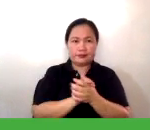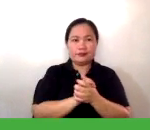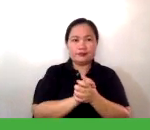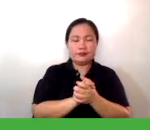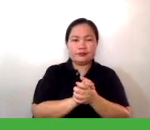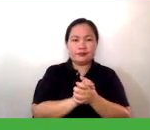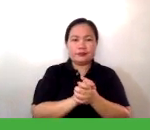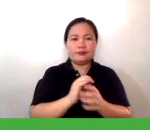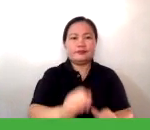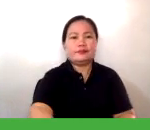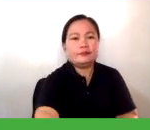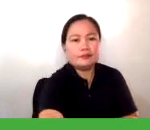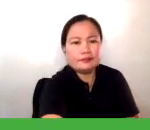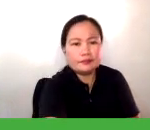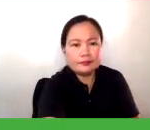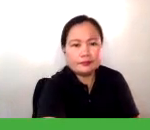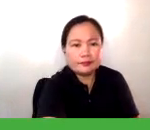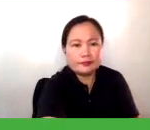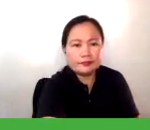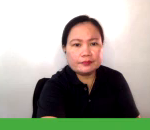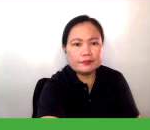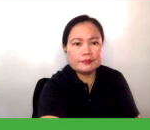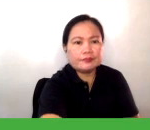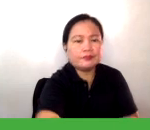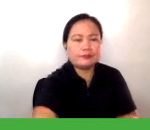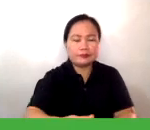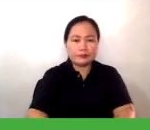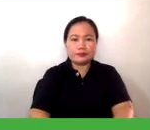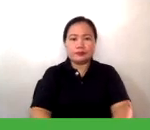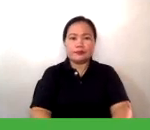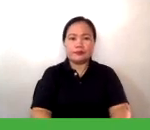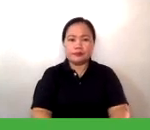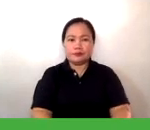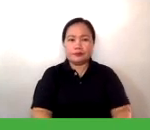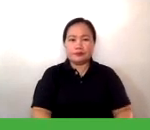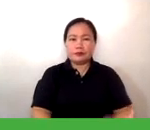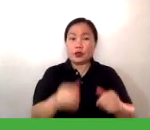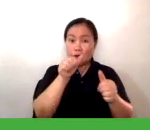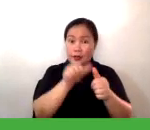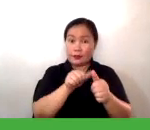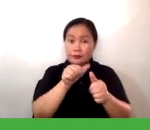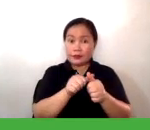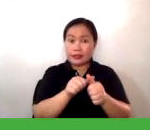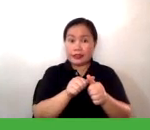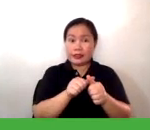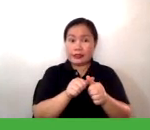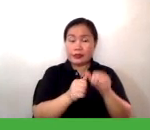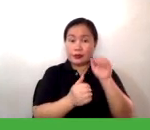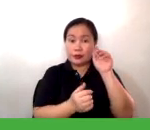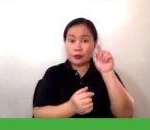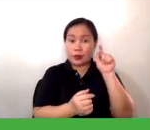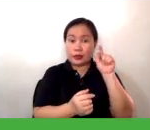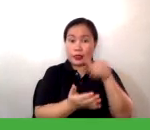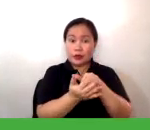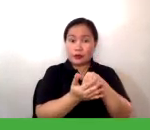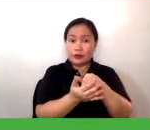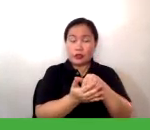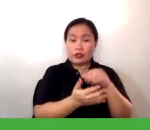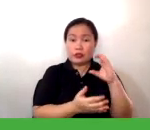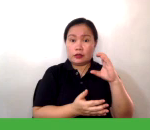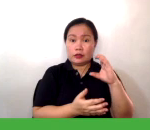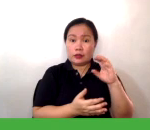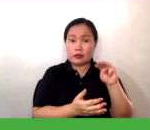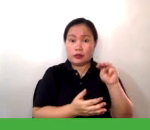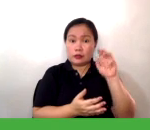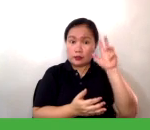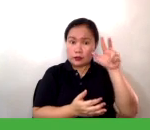centimeters. Now, tapos na ba? Hindi pa po. So, balikan natin to. Sa bawat